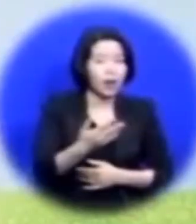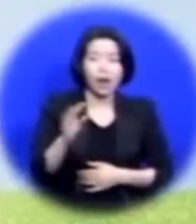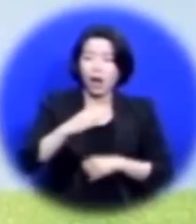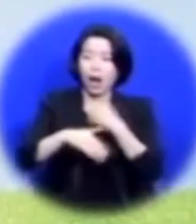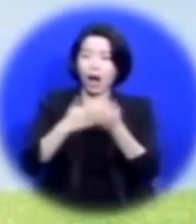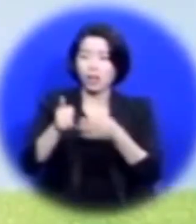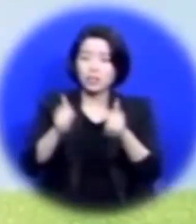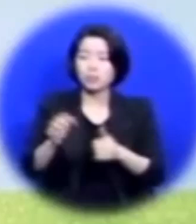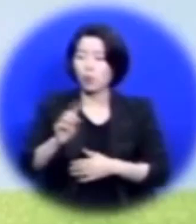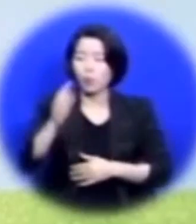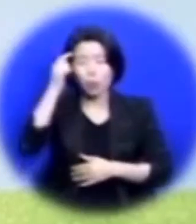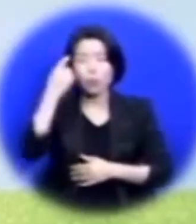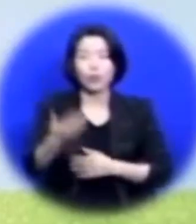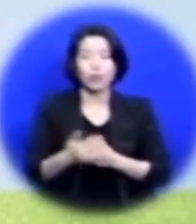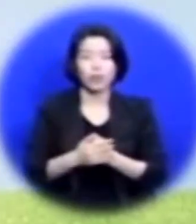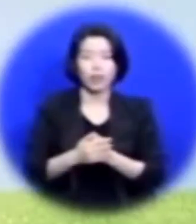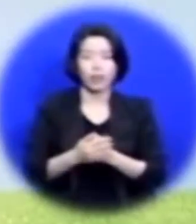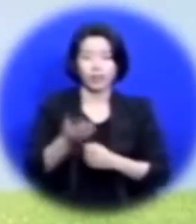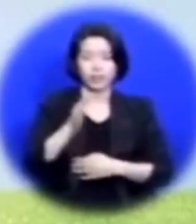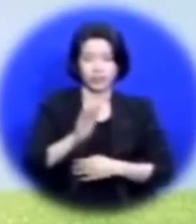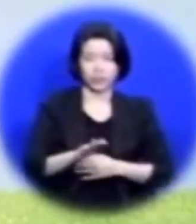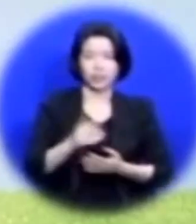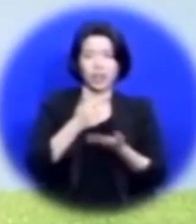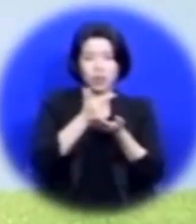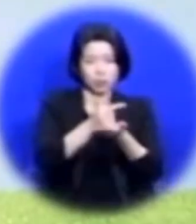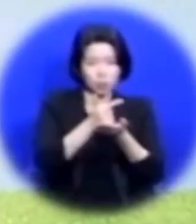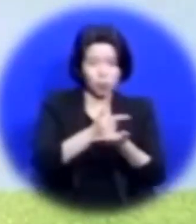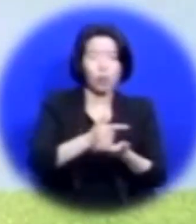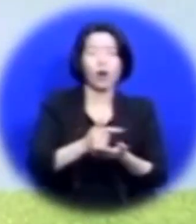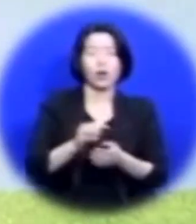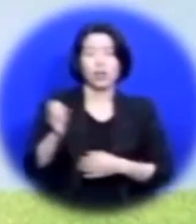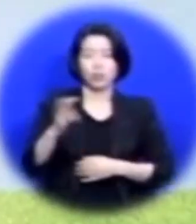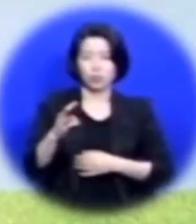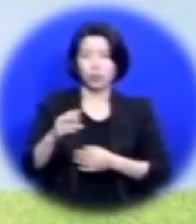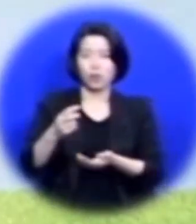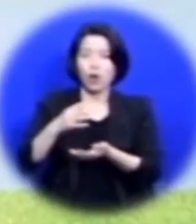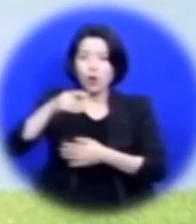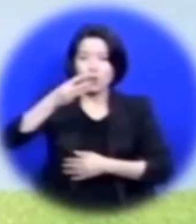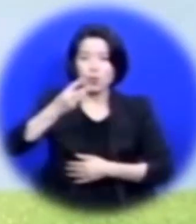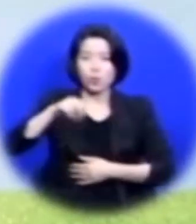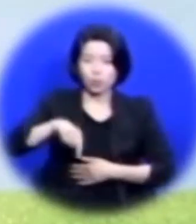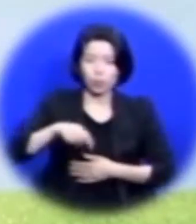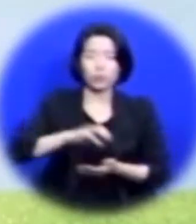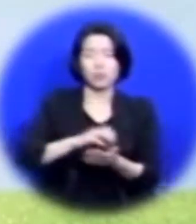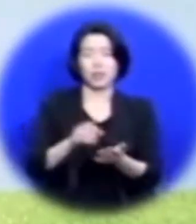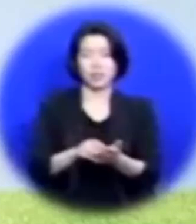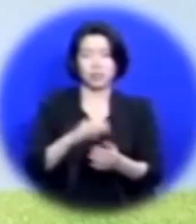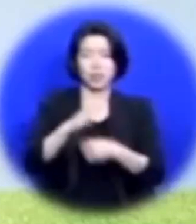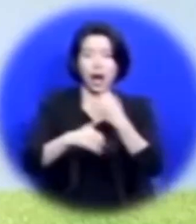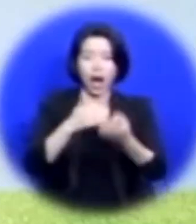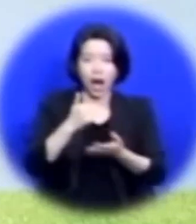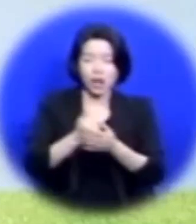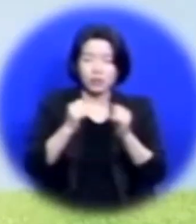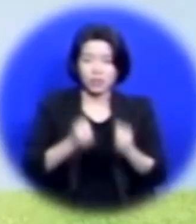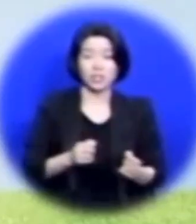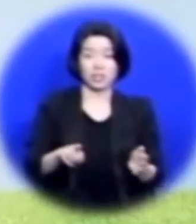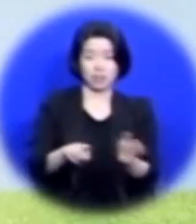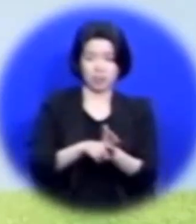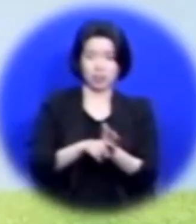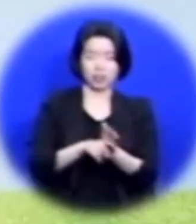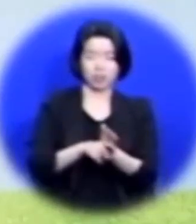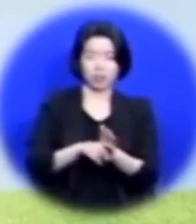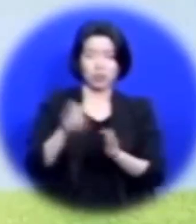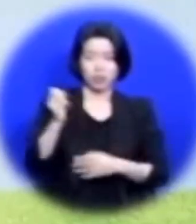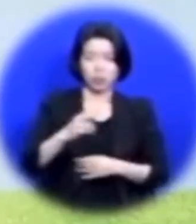어딨냐 그런데 놓아 만큼은 로운 만큼은 하나님이 계신 게 믿어지고